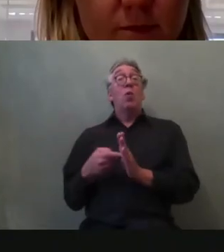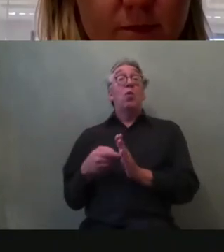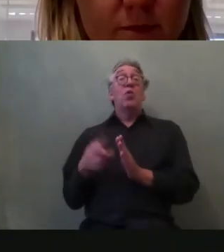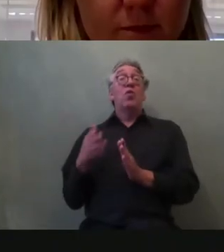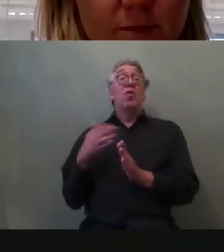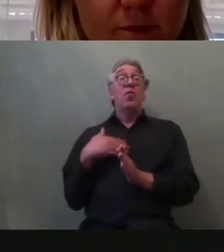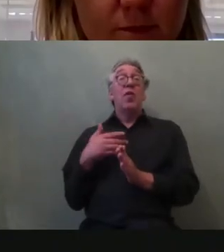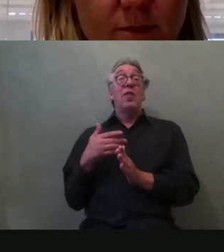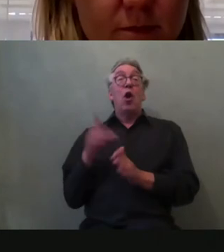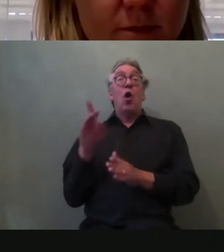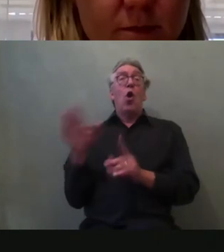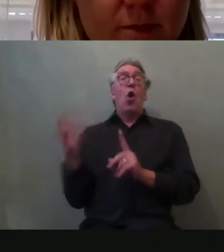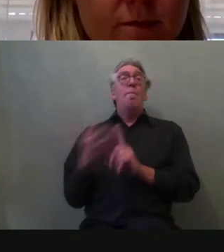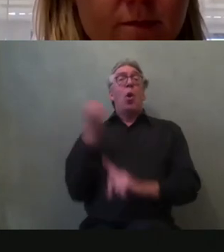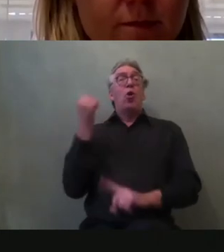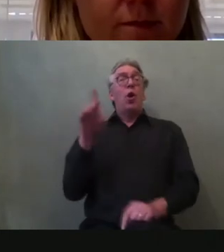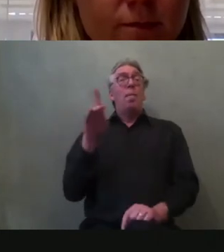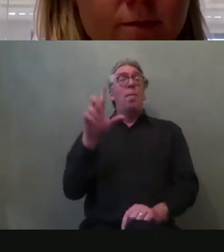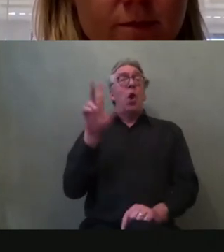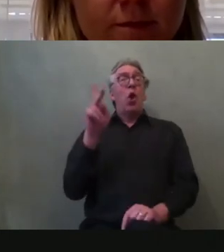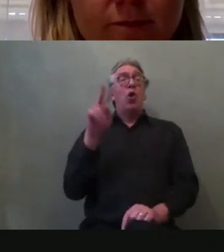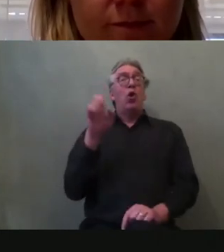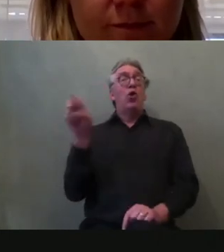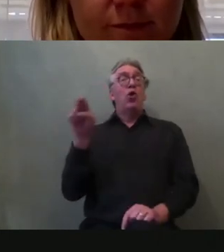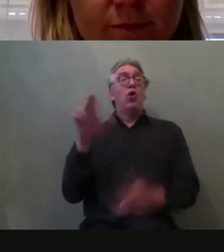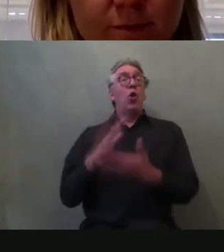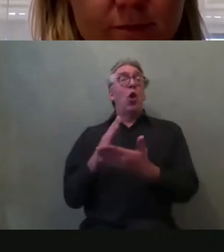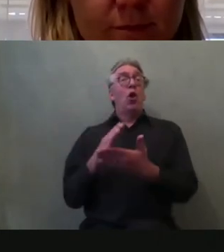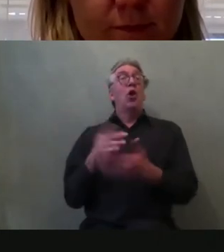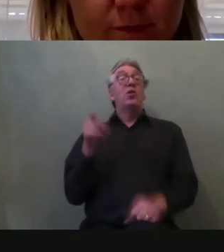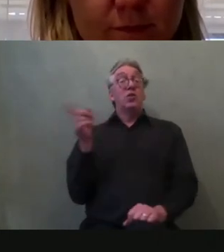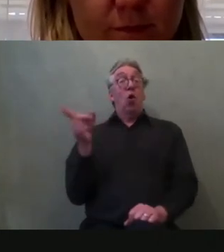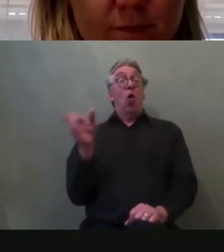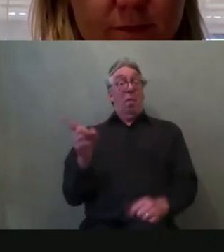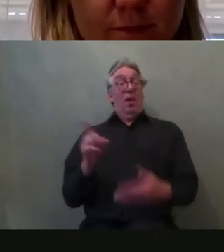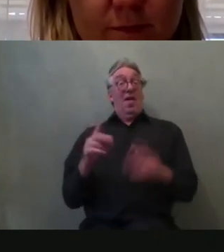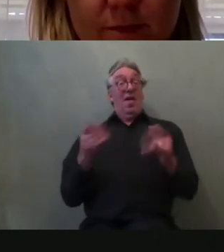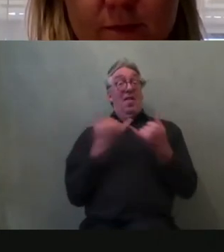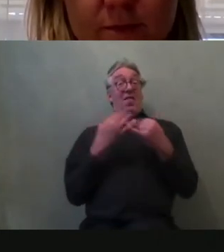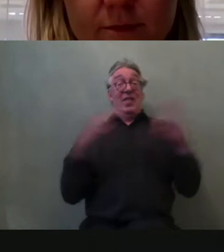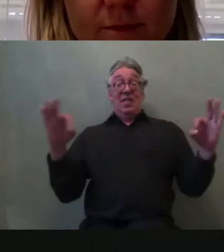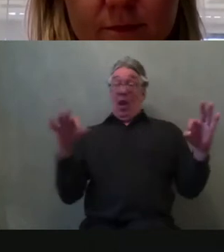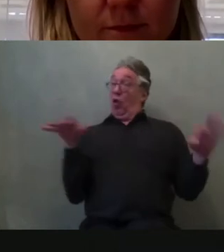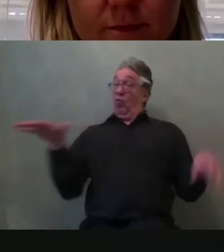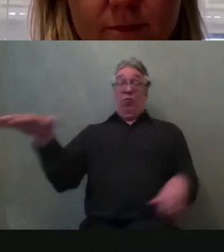een tolk, dat betekent dat op het festivalterrein verschillende gebaren, maar ook schrijftolken rondlopen,